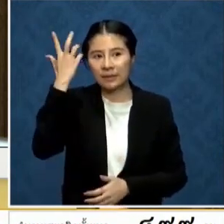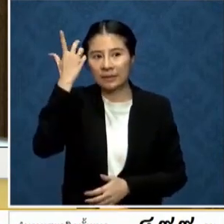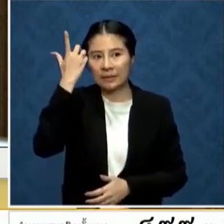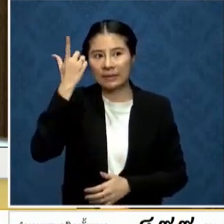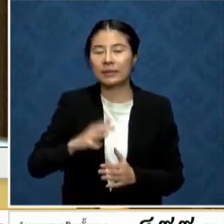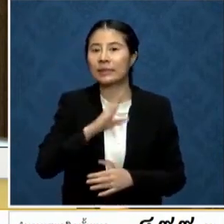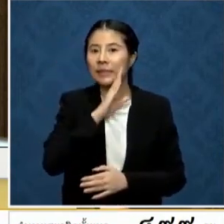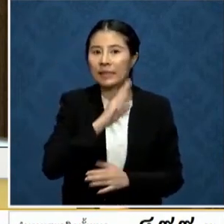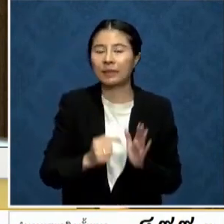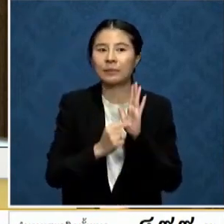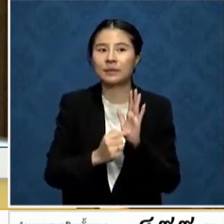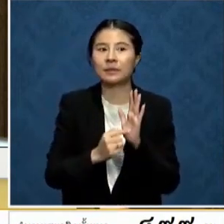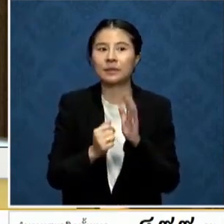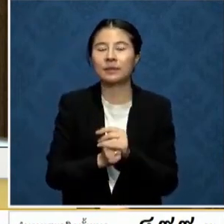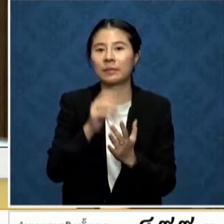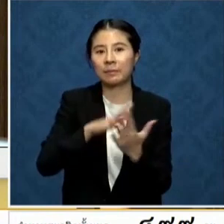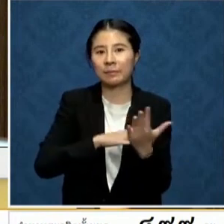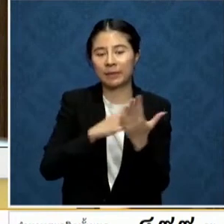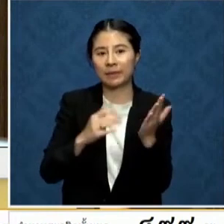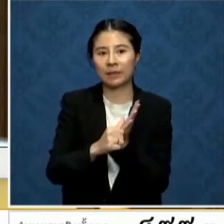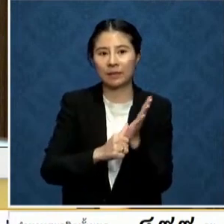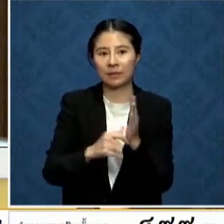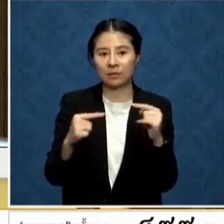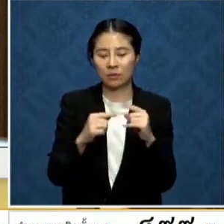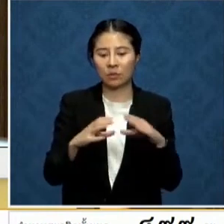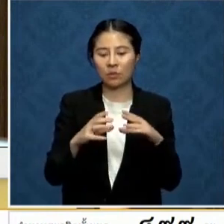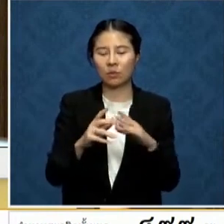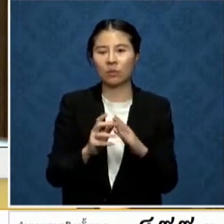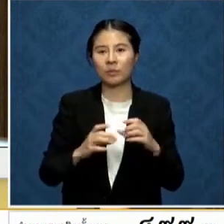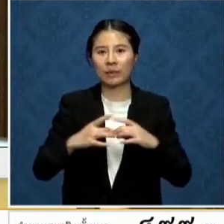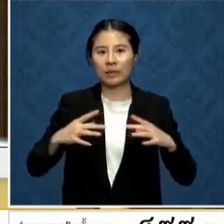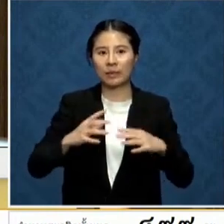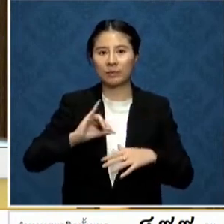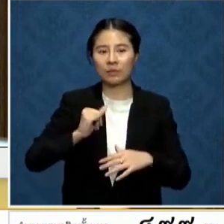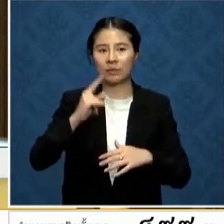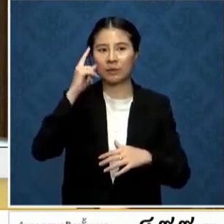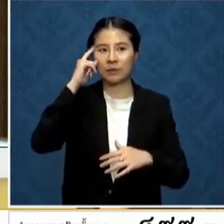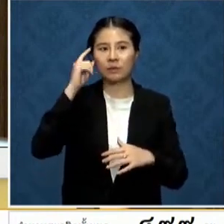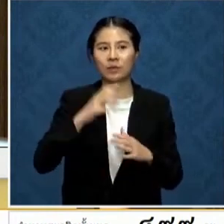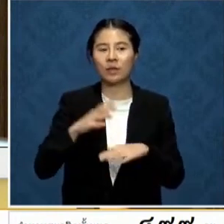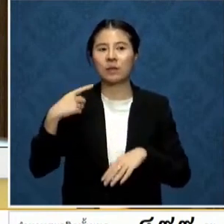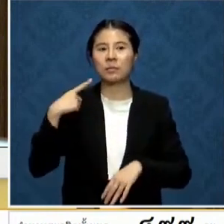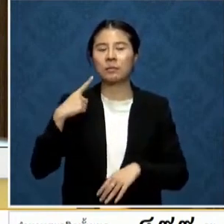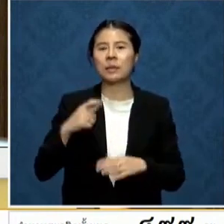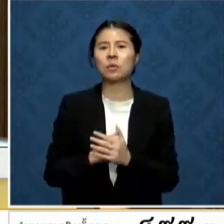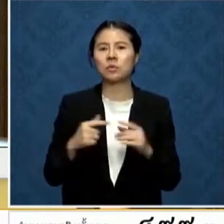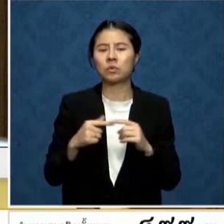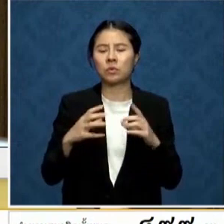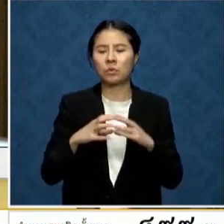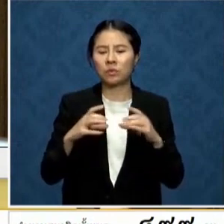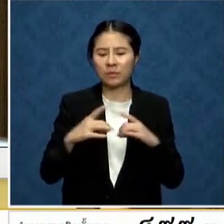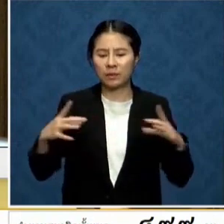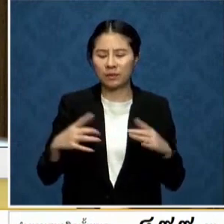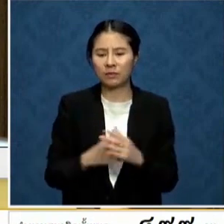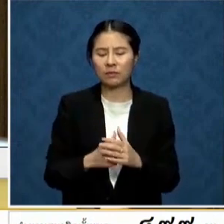พอผมเสนอร่างแก้ไขข้อบังคับนี้ในฐานะพรรคฝ่ายค้านเนี่ยบางท่านก็อาจจะรู้สึกว่ามันเป็นร่างแก้ไขข้อบังคับที่ให้ประโยชน์กับฝ่ายค้านก็ตั้งคำถามถึง